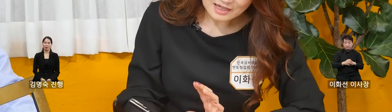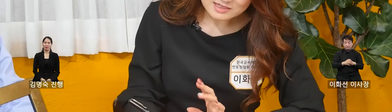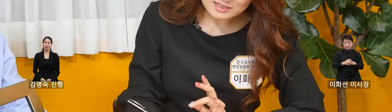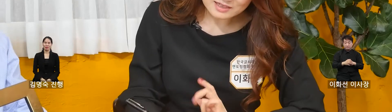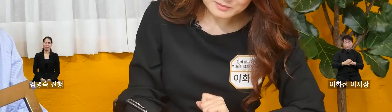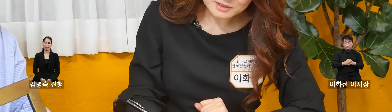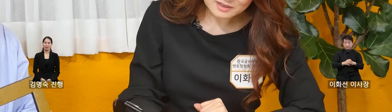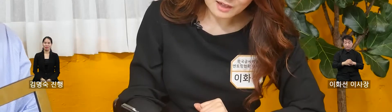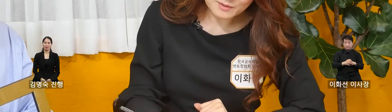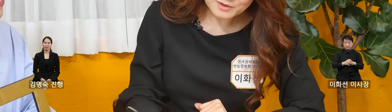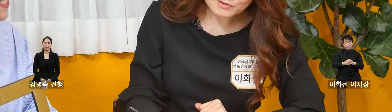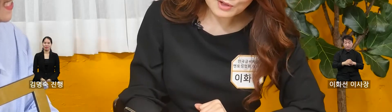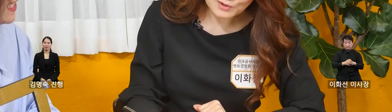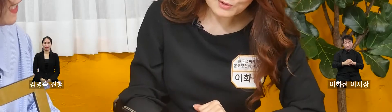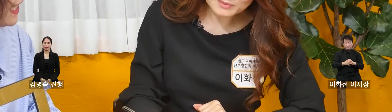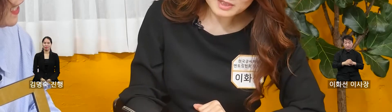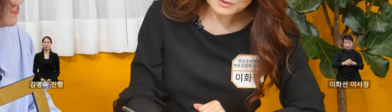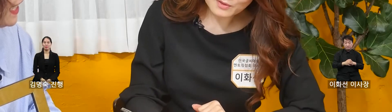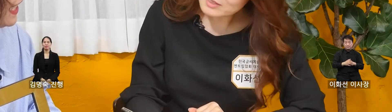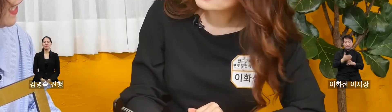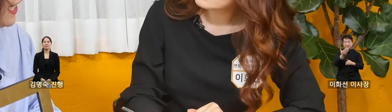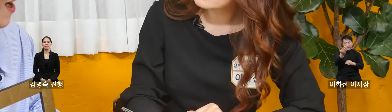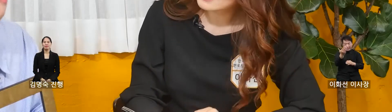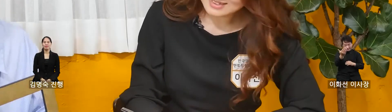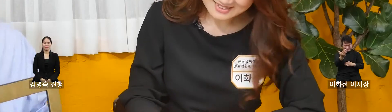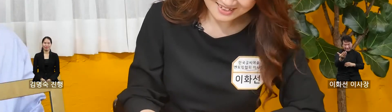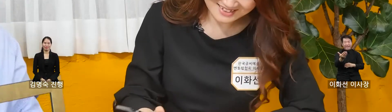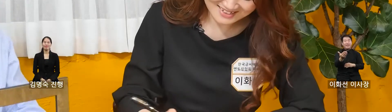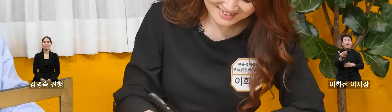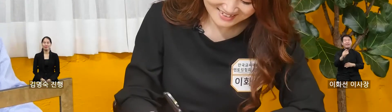제가 당신의 이름은 대한민국의 얼굴입니다. 똑같이.